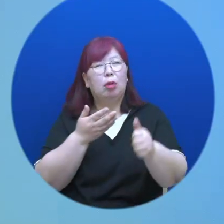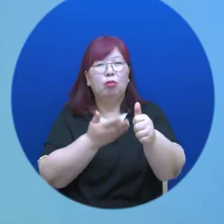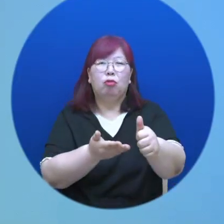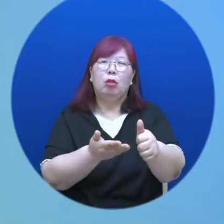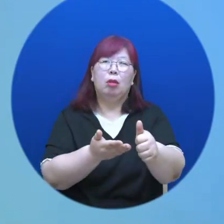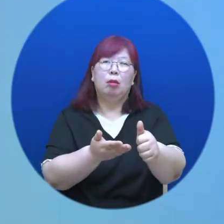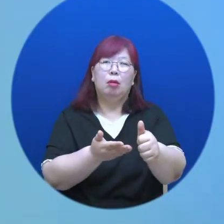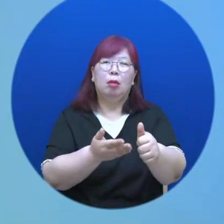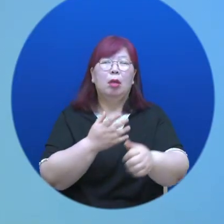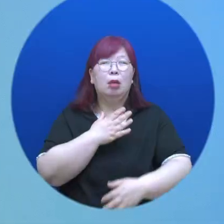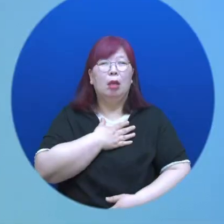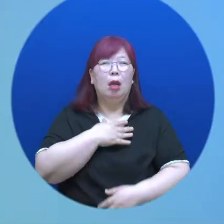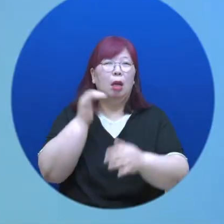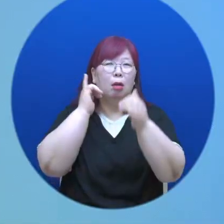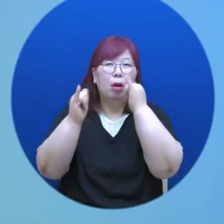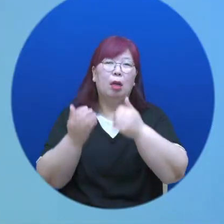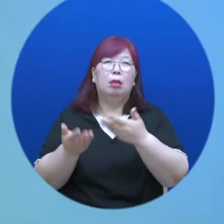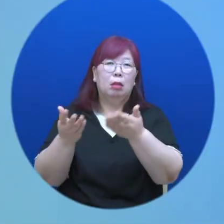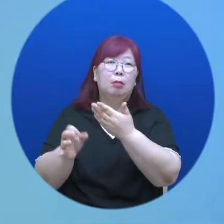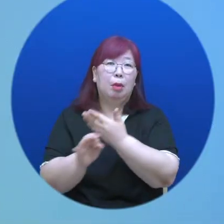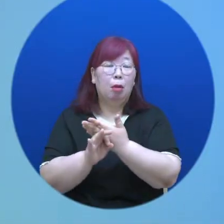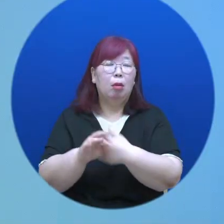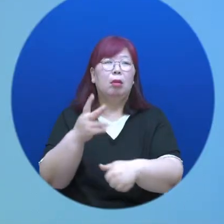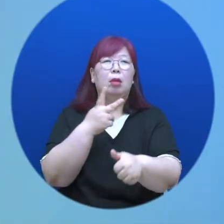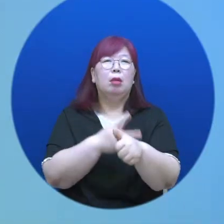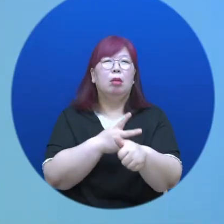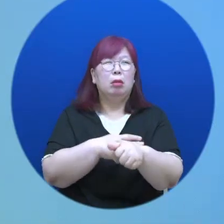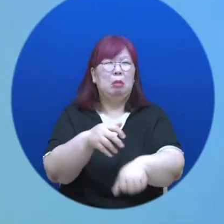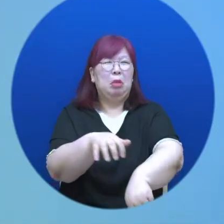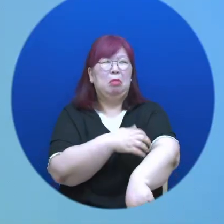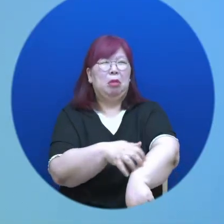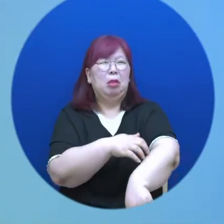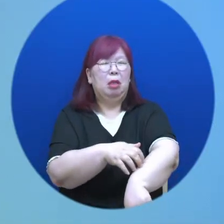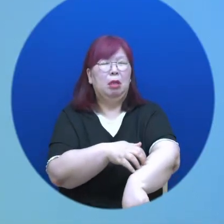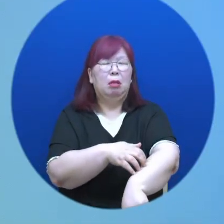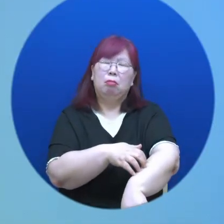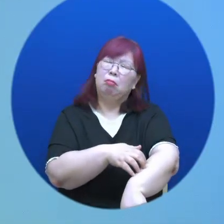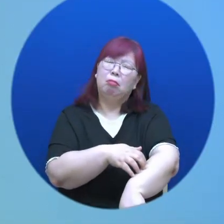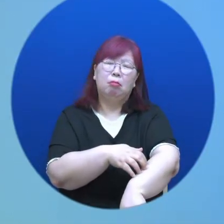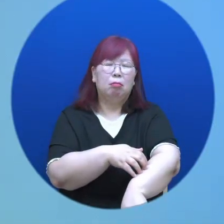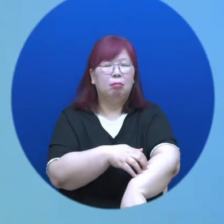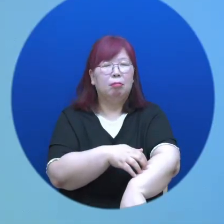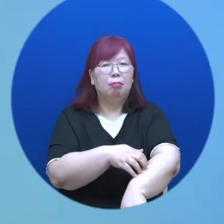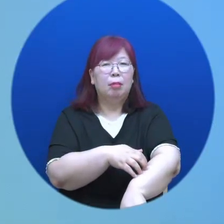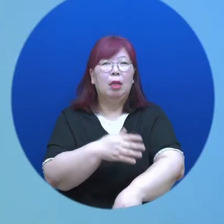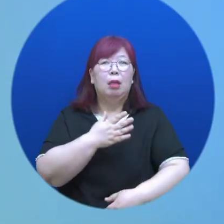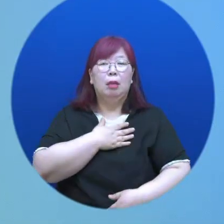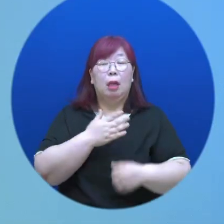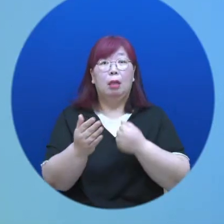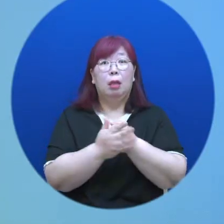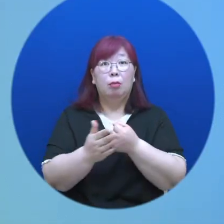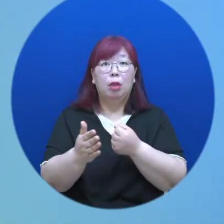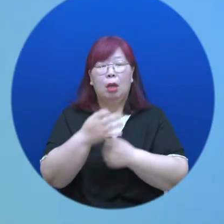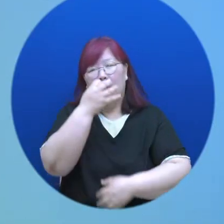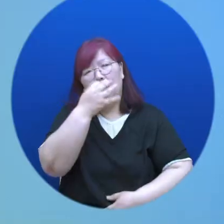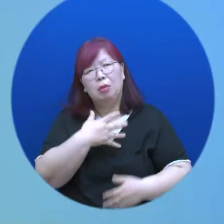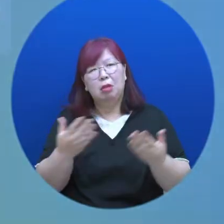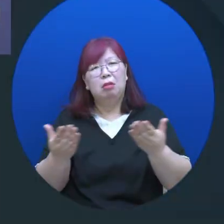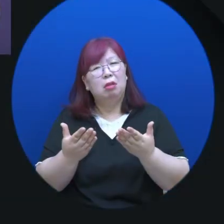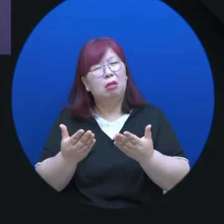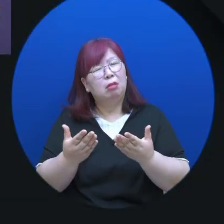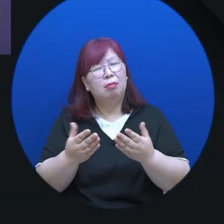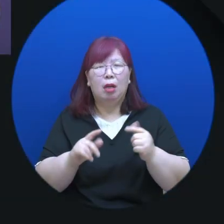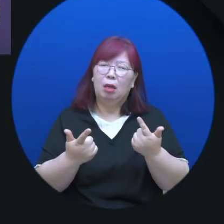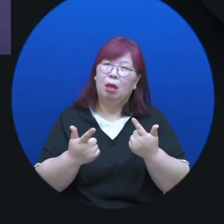될까? 내가 연락을 드리면 선생님께서 귀찮아하지 않으실까? 나 때문에 힘드신 거